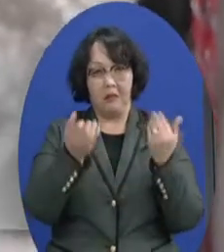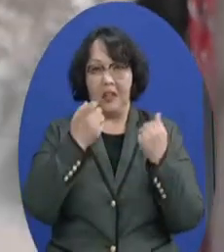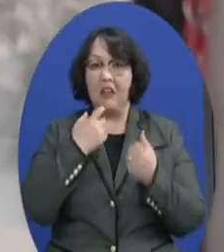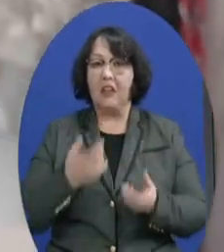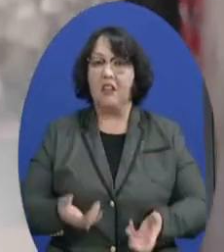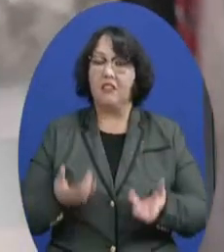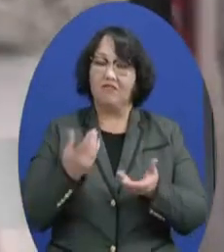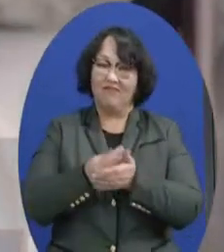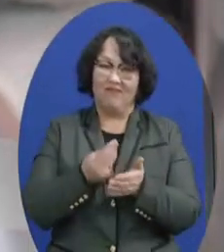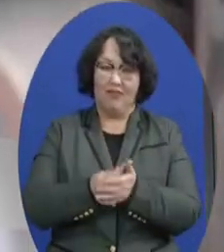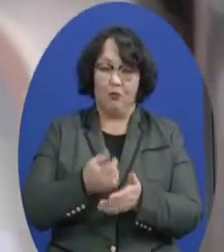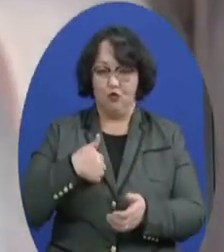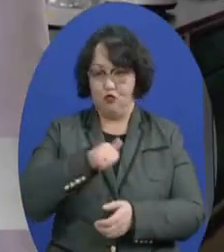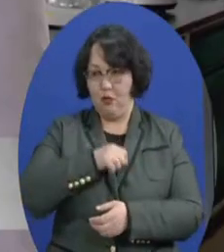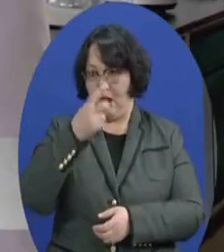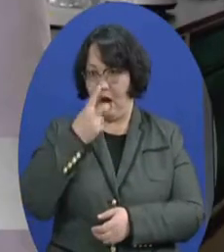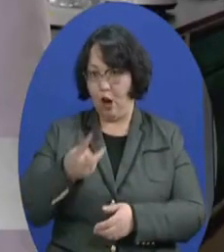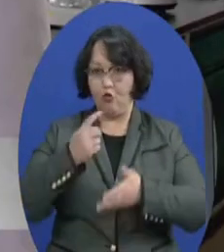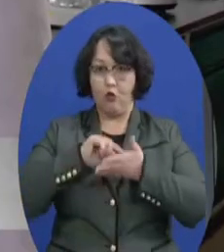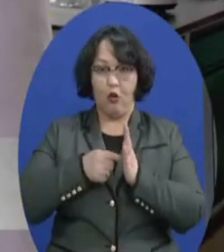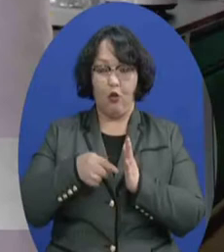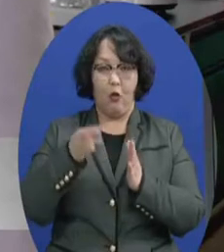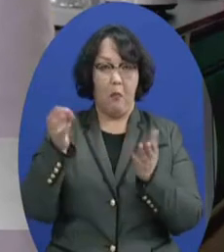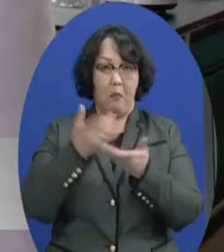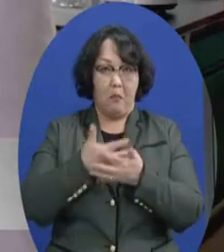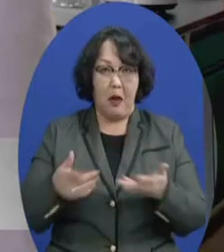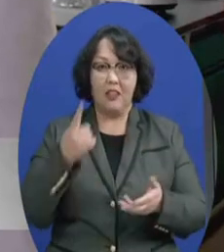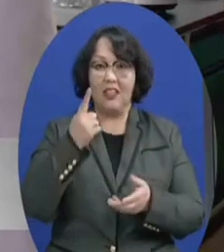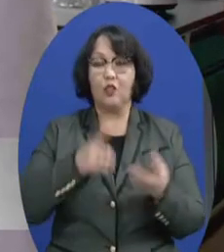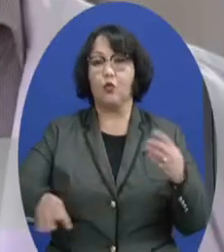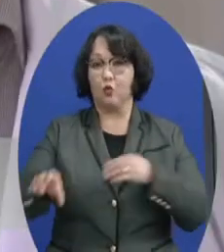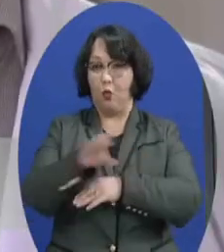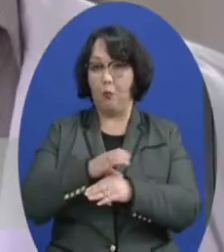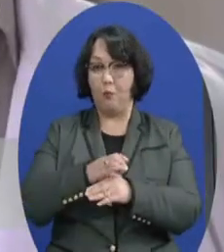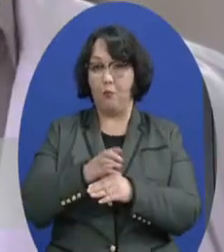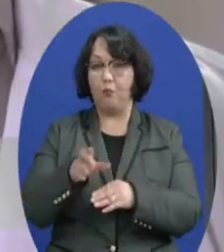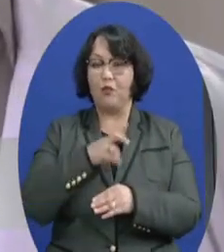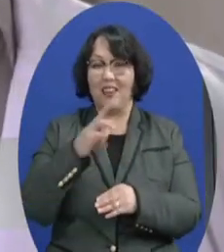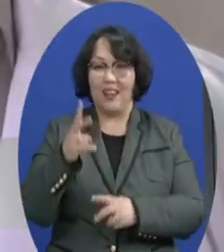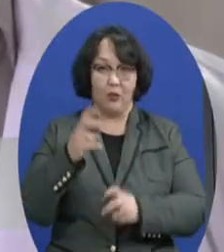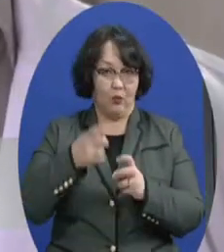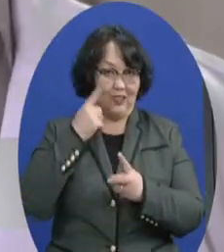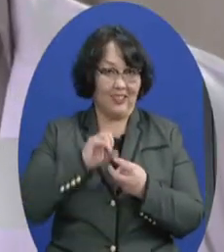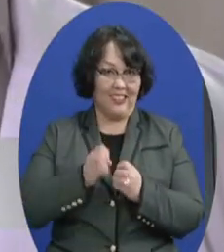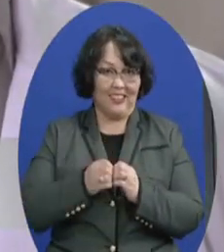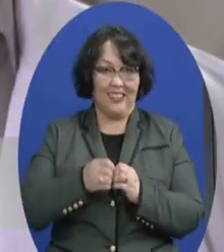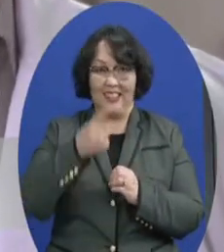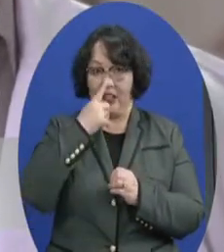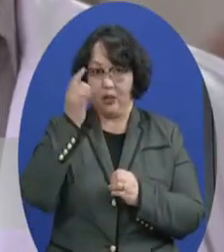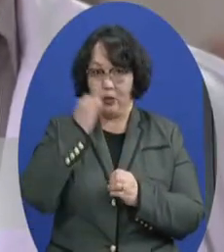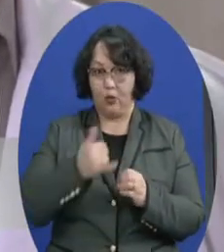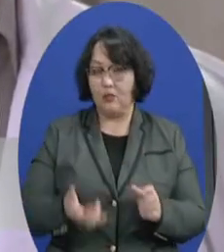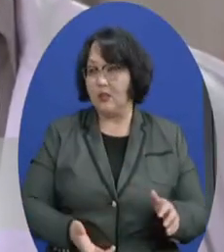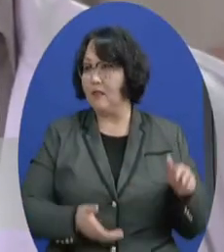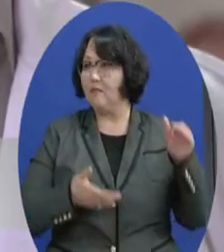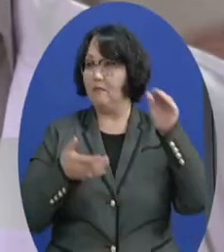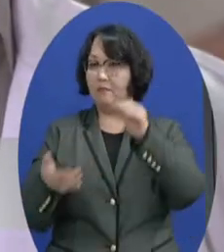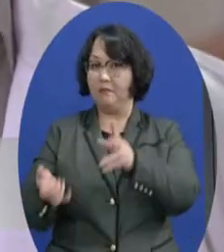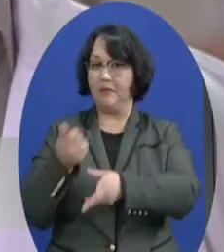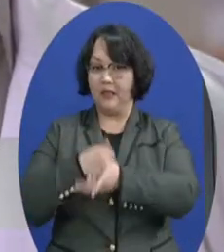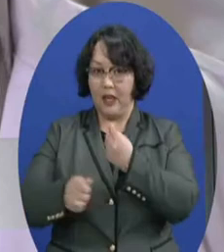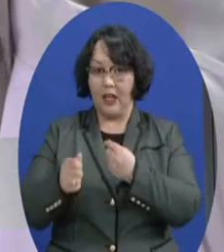Тэгээд миний одоо тооцоолсон тоног төөрөмжөөр нэг сум дээр одоо бүтээгтүүн хийгээд одоо тэр хятадын зах зээл дээр гаргалаа гэж